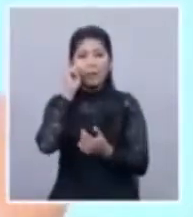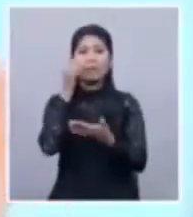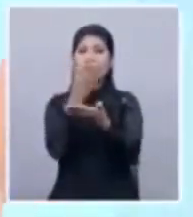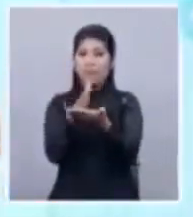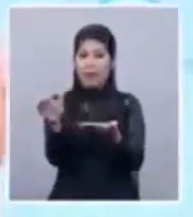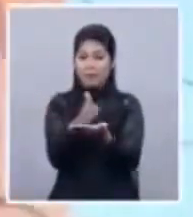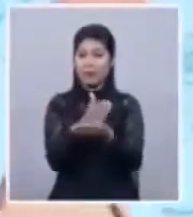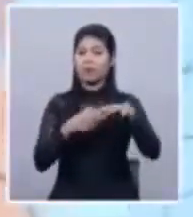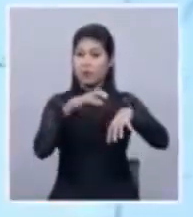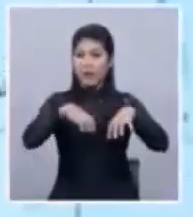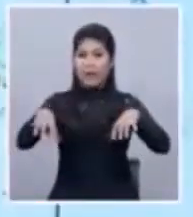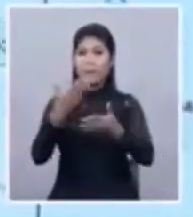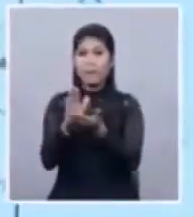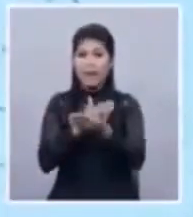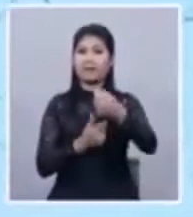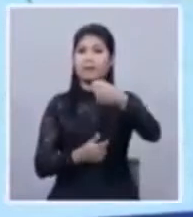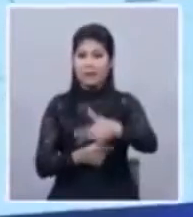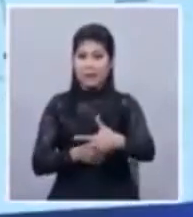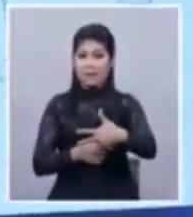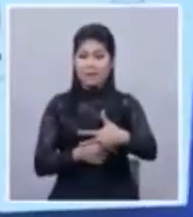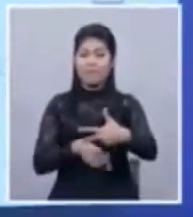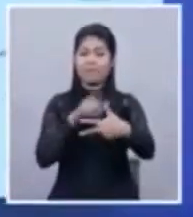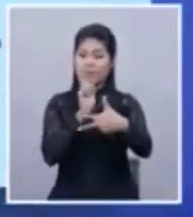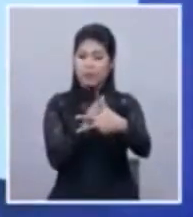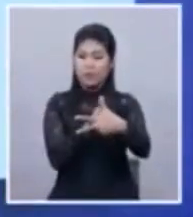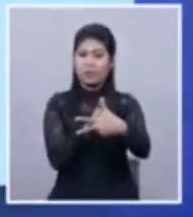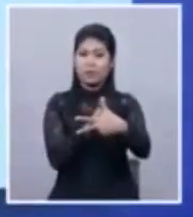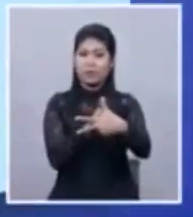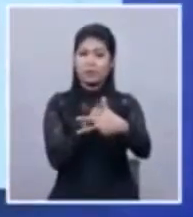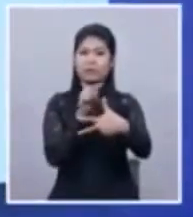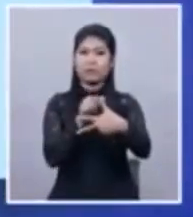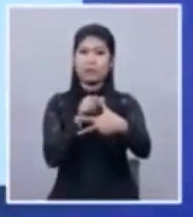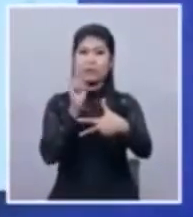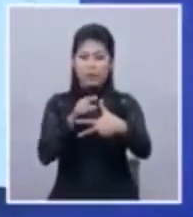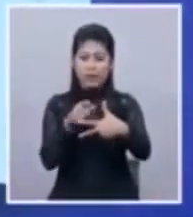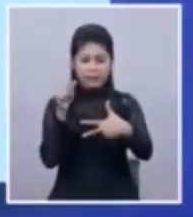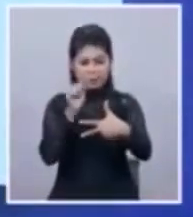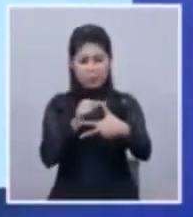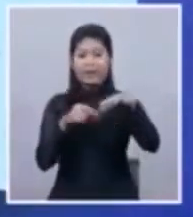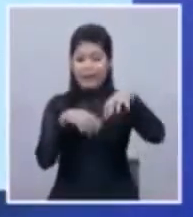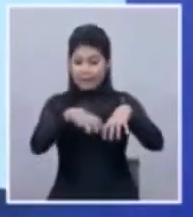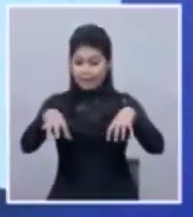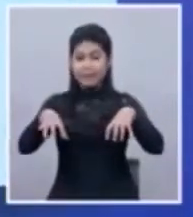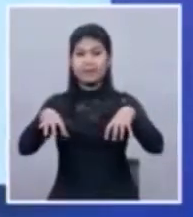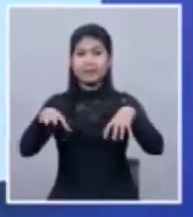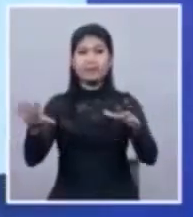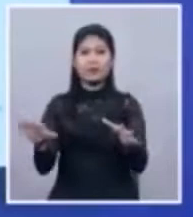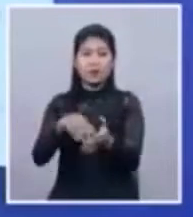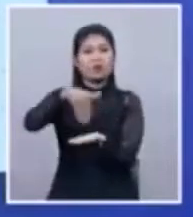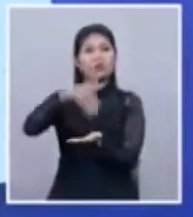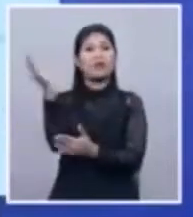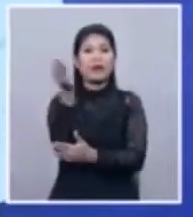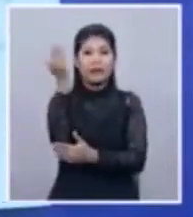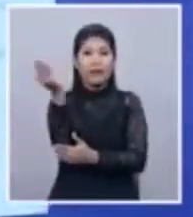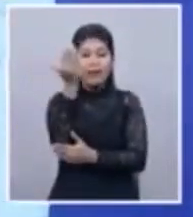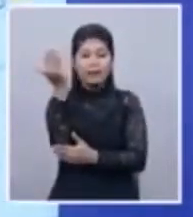นะครับหน่วยงานออกเป็น3ส่วนด้วยกันส่วนแรกคือหน่วยงานที่ต้องชี้เป้าในระยะสั้นก็คือทางด้านนี้ครับกรมอุตุนิยมวิทยา